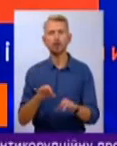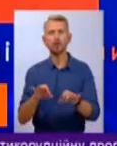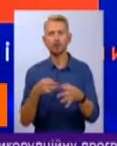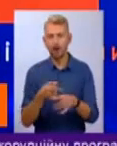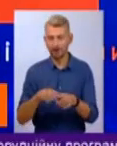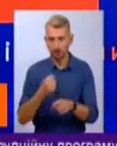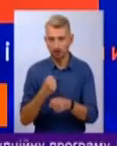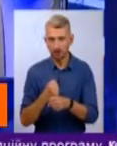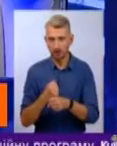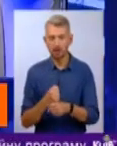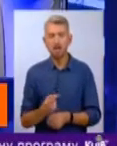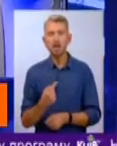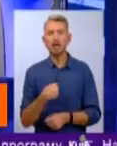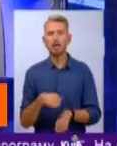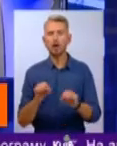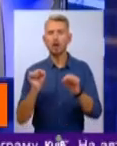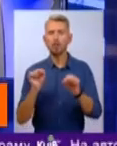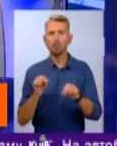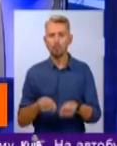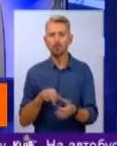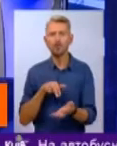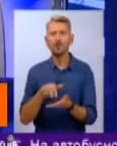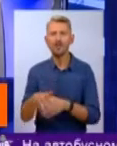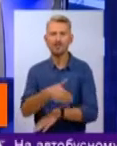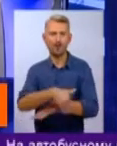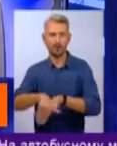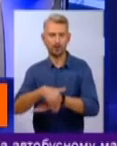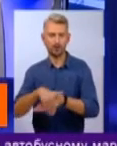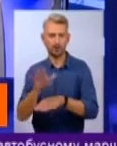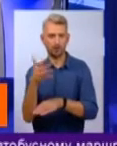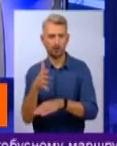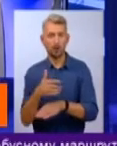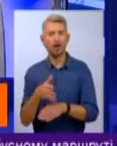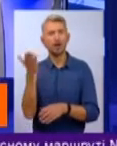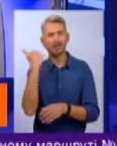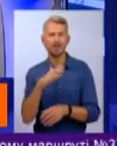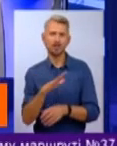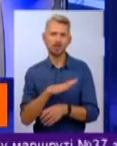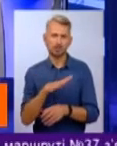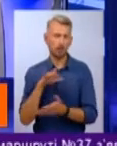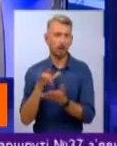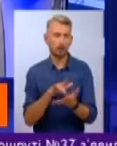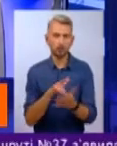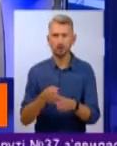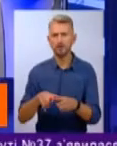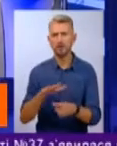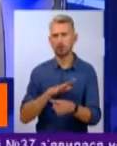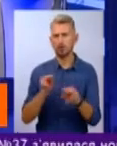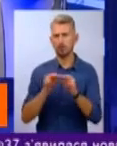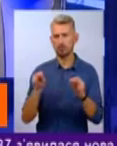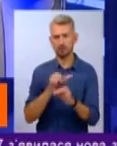це зробити, я можу вийти на вулицю. Звичайно, були і раніше уроки екскурсії. Це були ініціативи